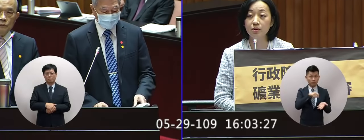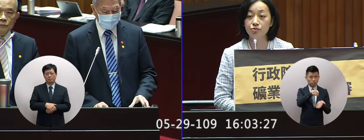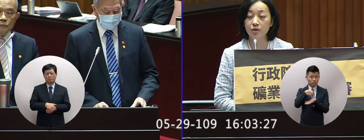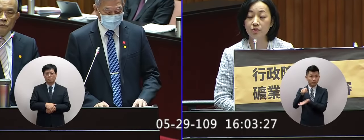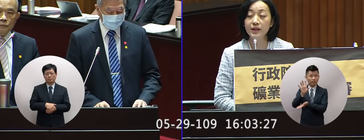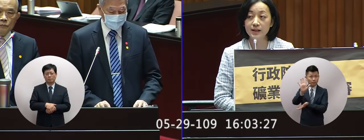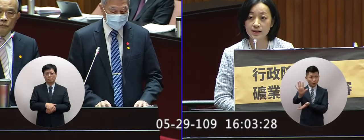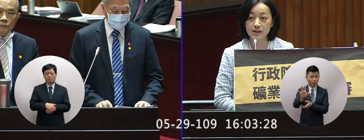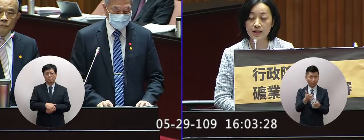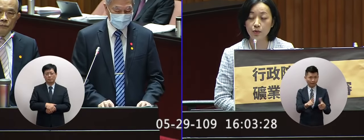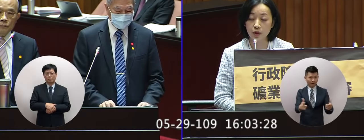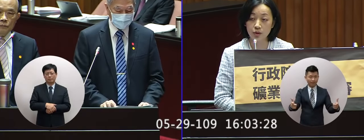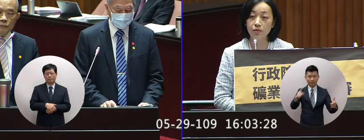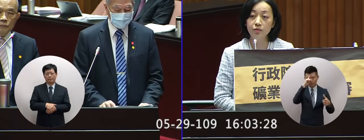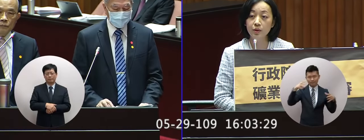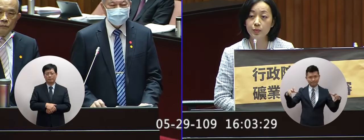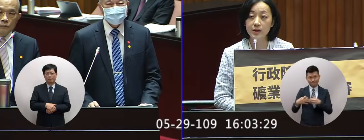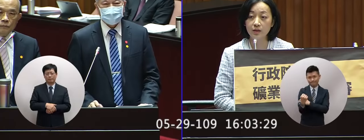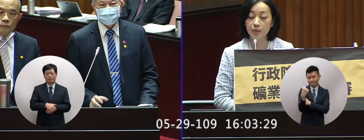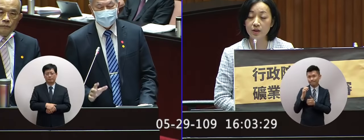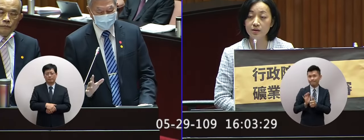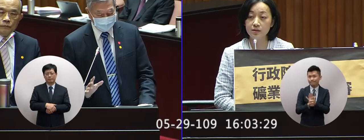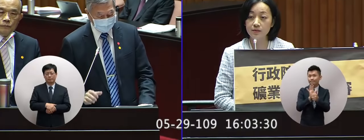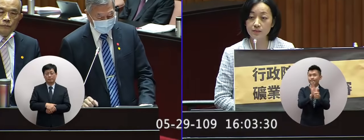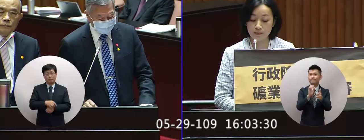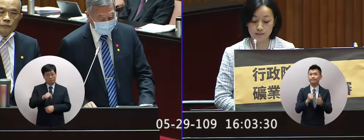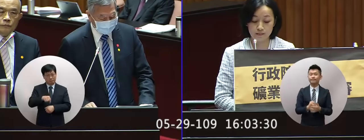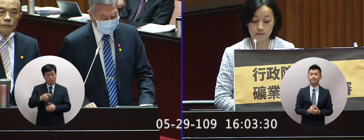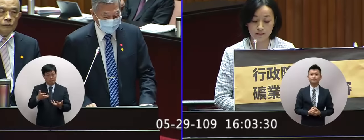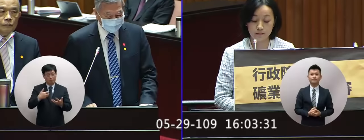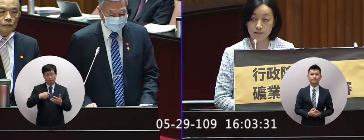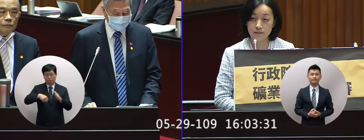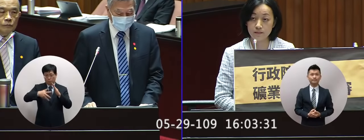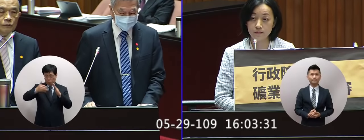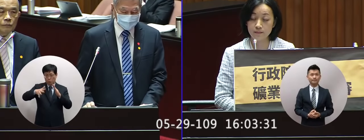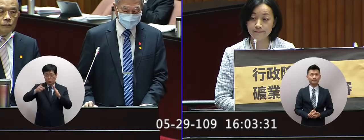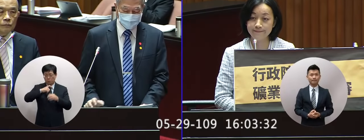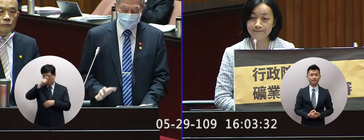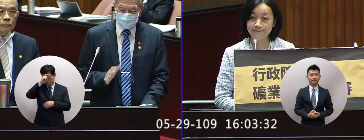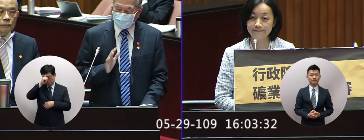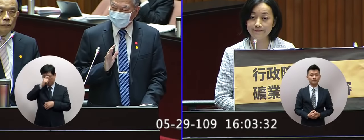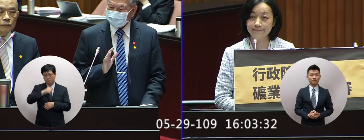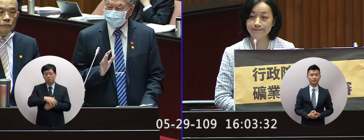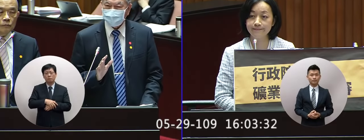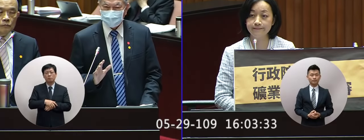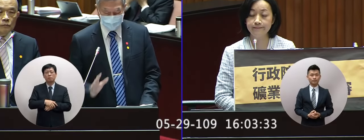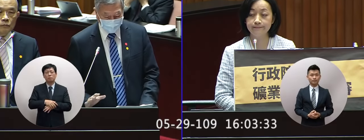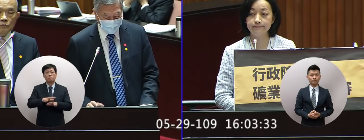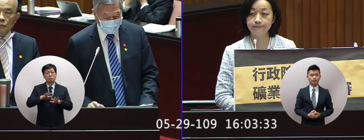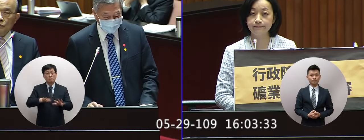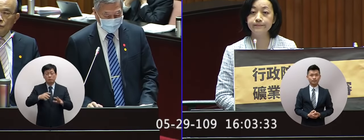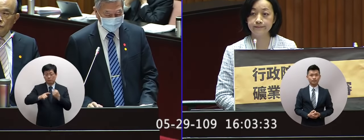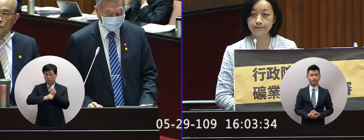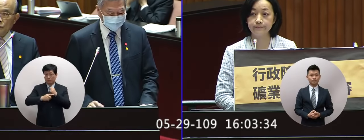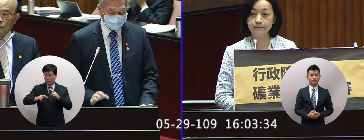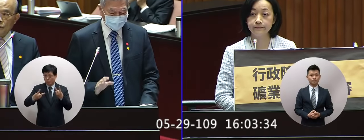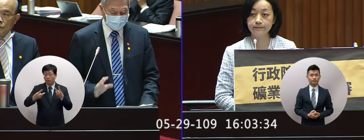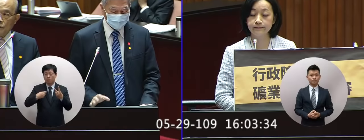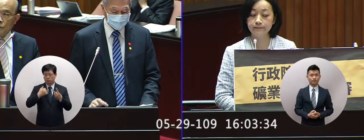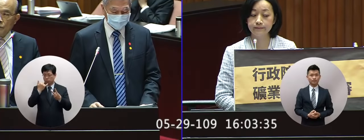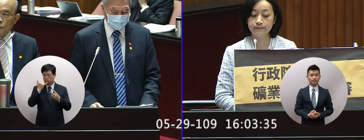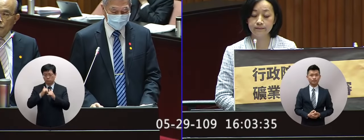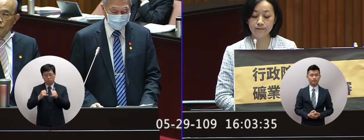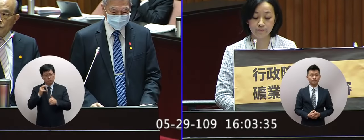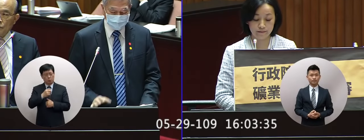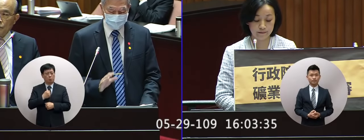本，我们很希望说能够一起积极来推动，不知道能不能。 这个部分院长也有期待，就是我们这次的修法要让人